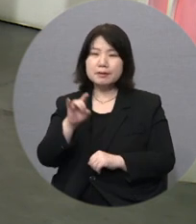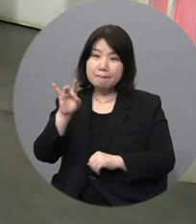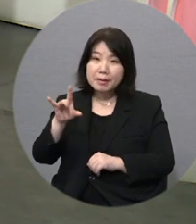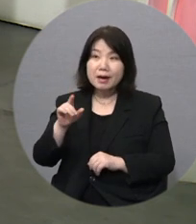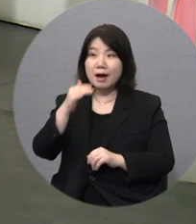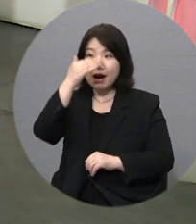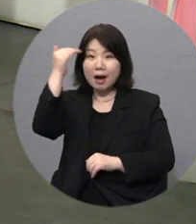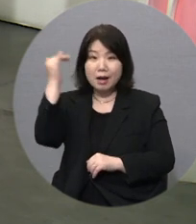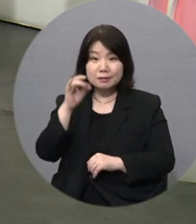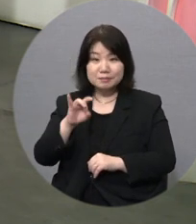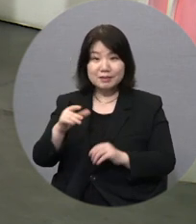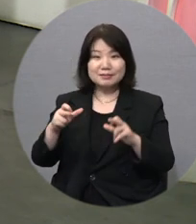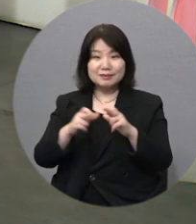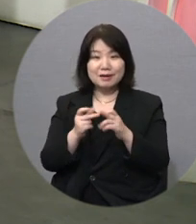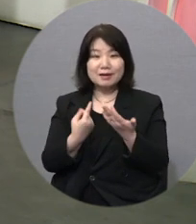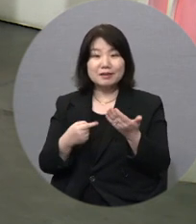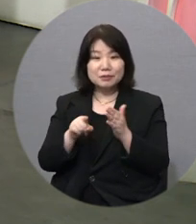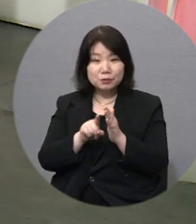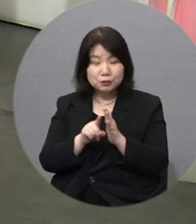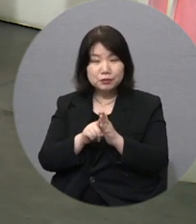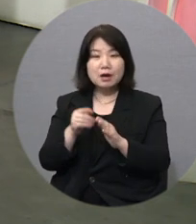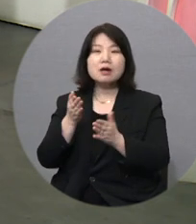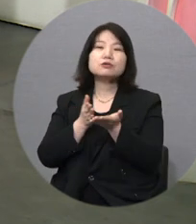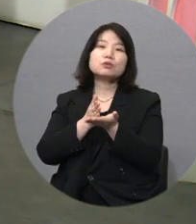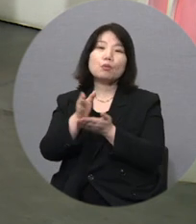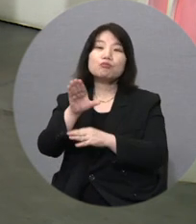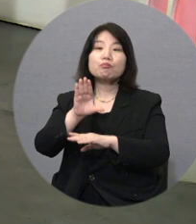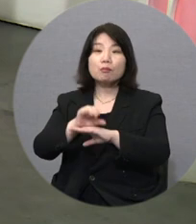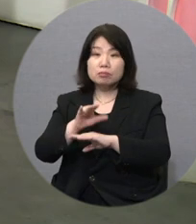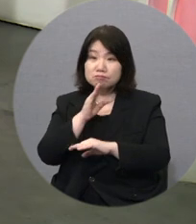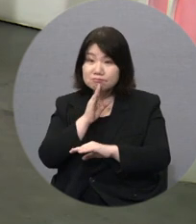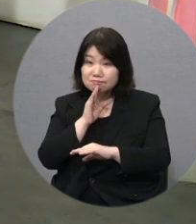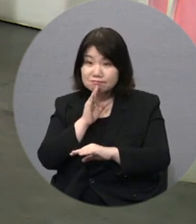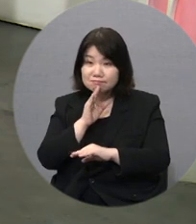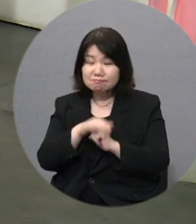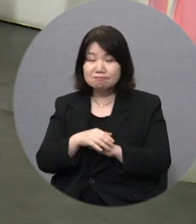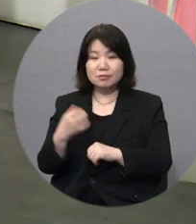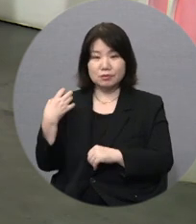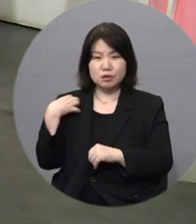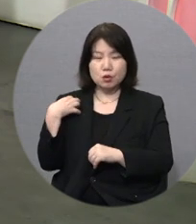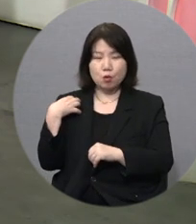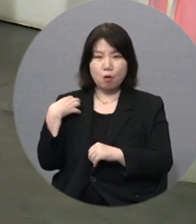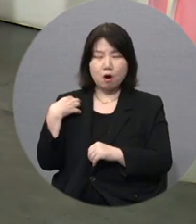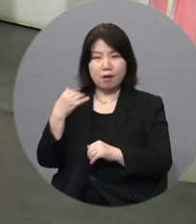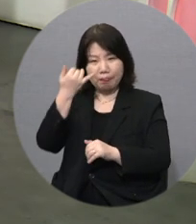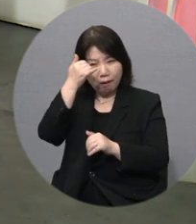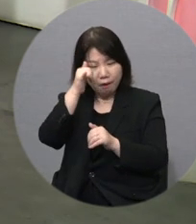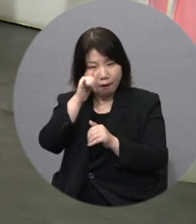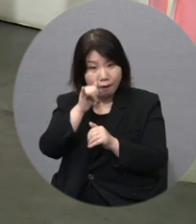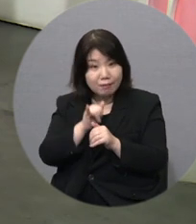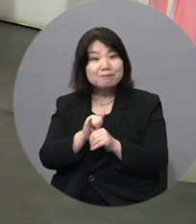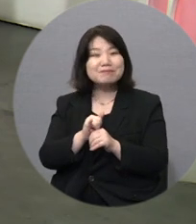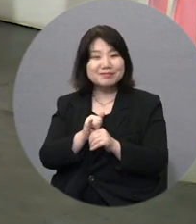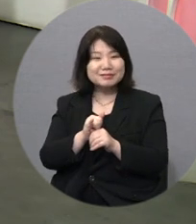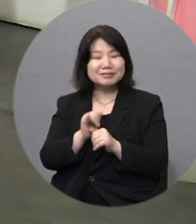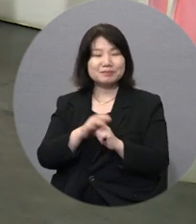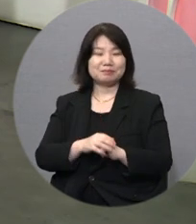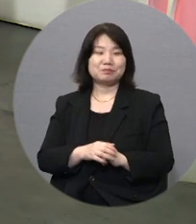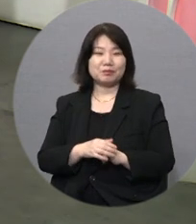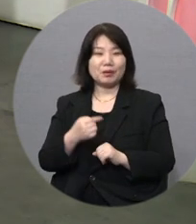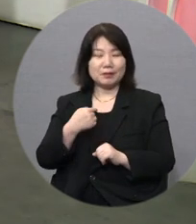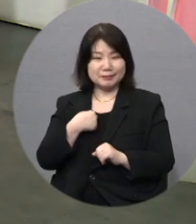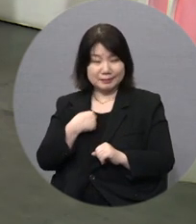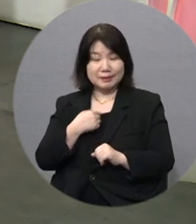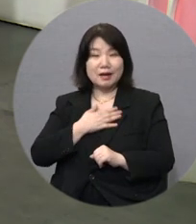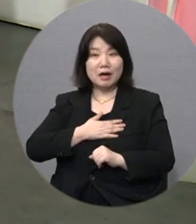대한민국 유일의 우리 인을 위한 전문적인 방송이기 때문에 그 역할을 충실히 잘하고 계시리라 믿고 또 제가